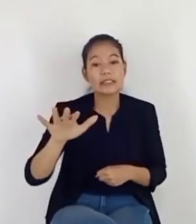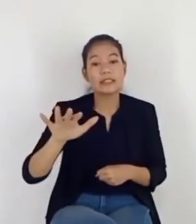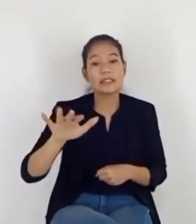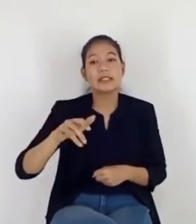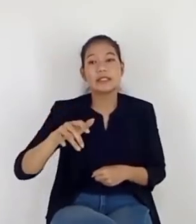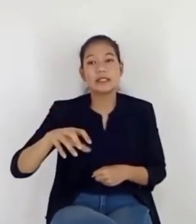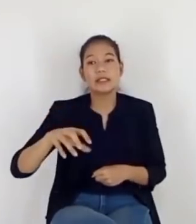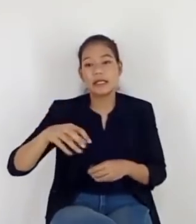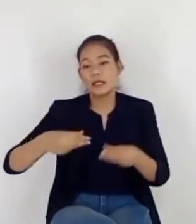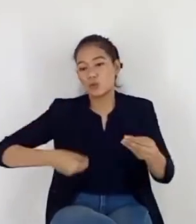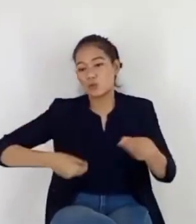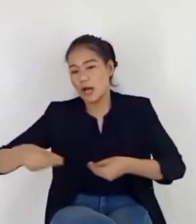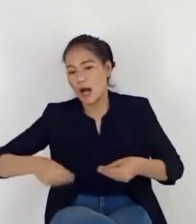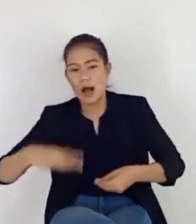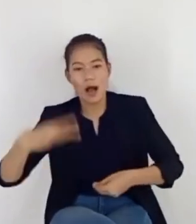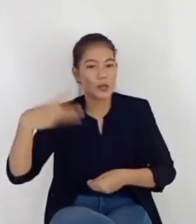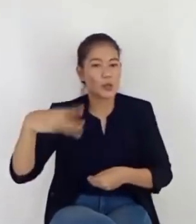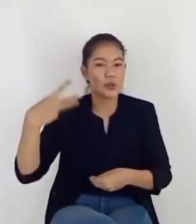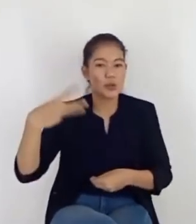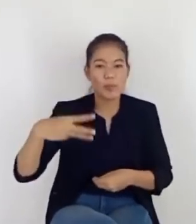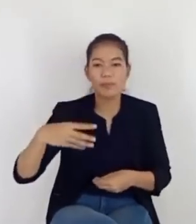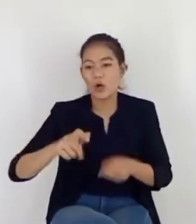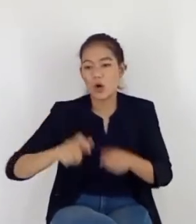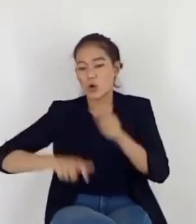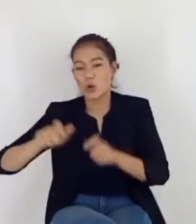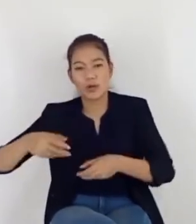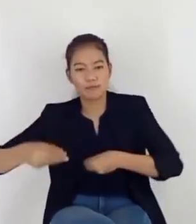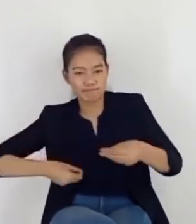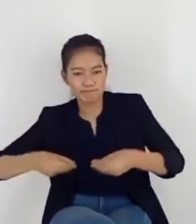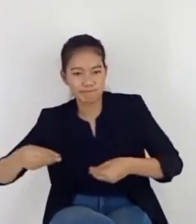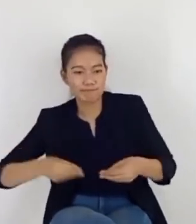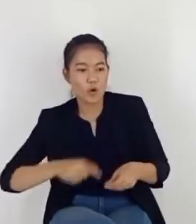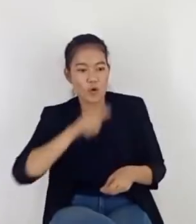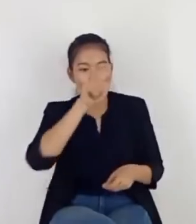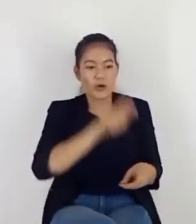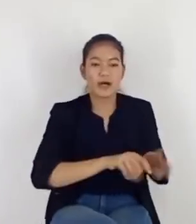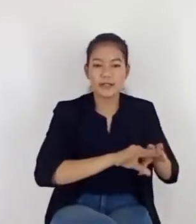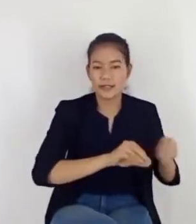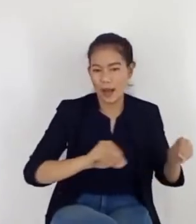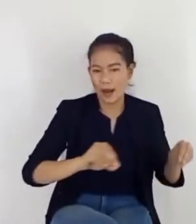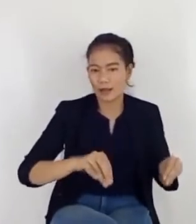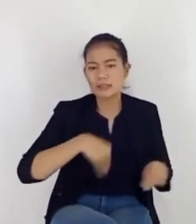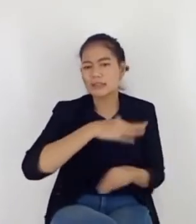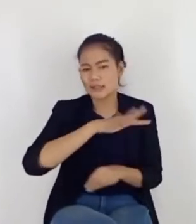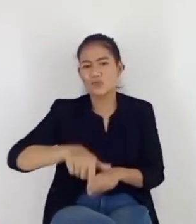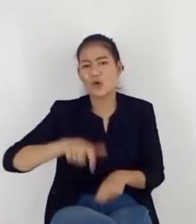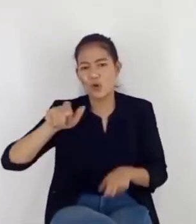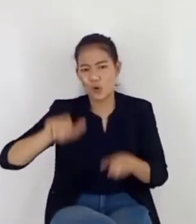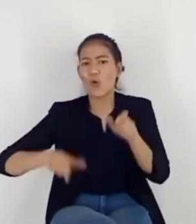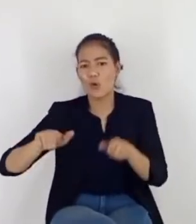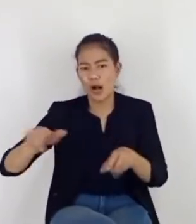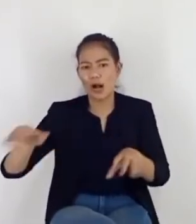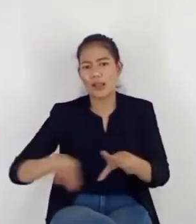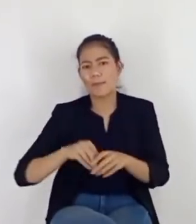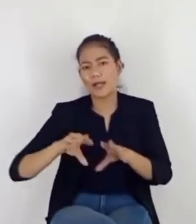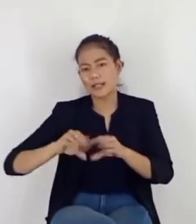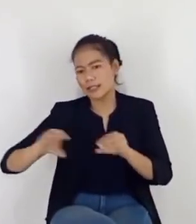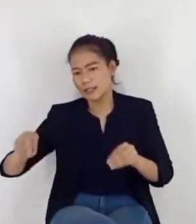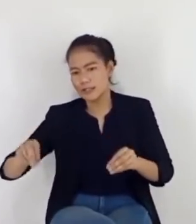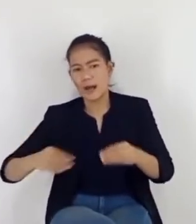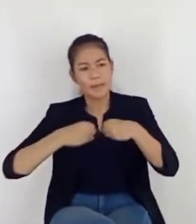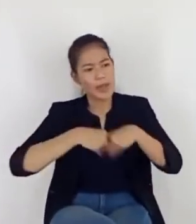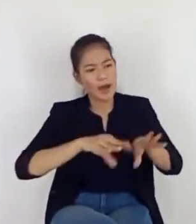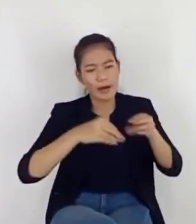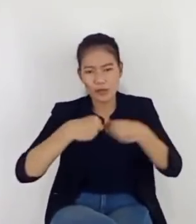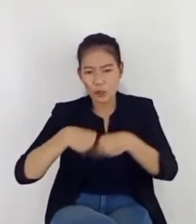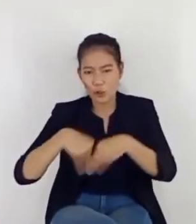usaha ekonomi bisnis, para pengusaha, para pekerja, siapapun yang bekerja, para pedagang kaki